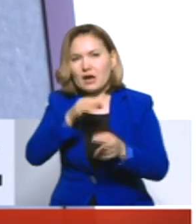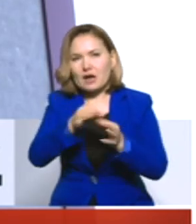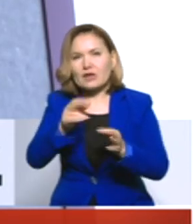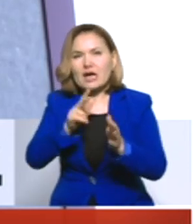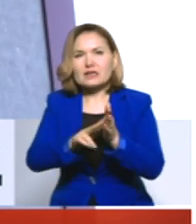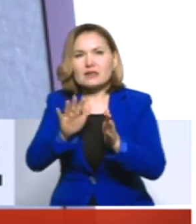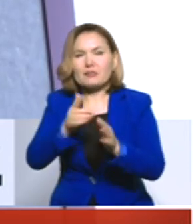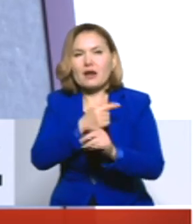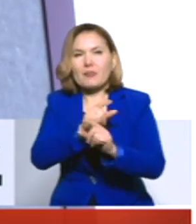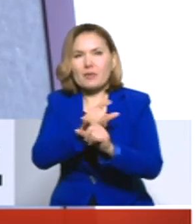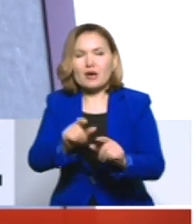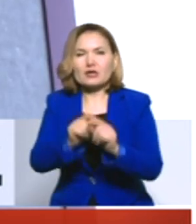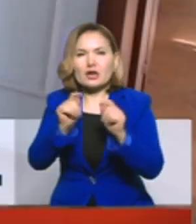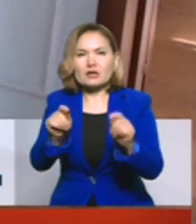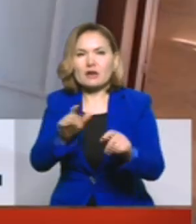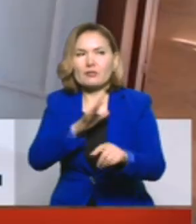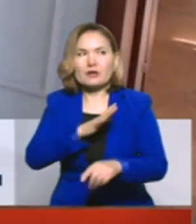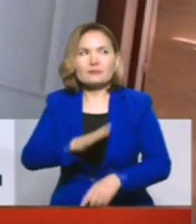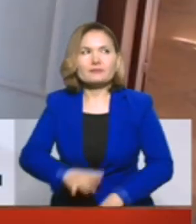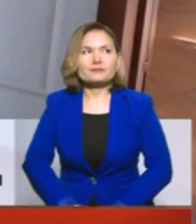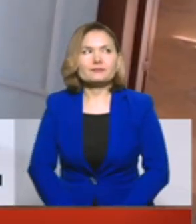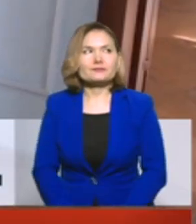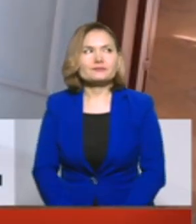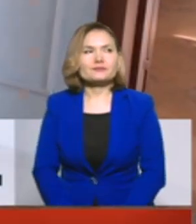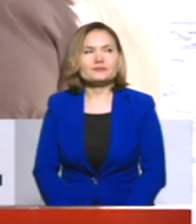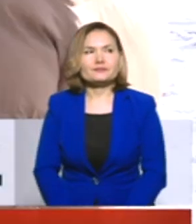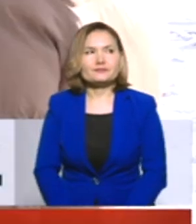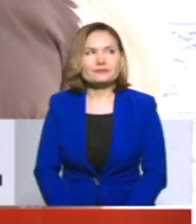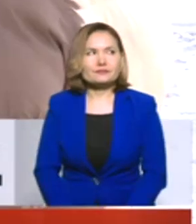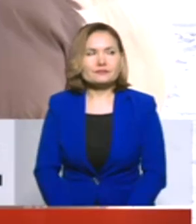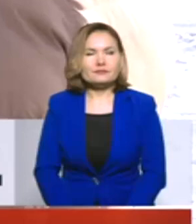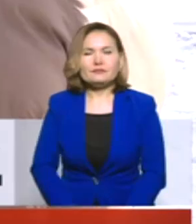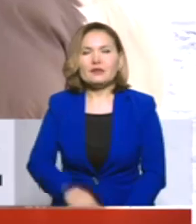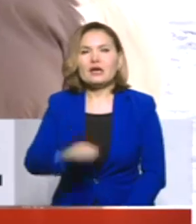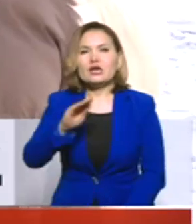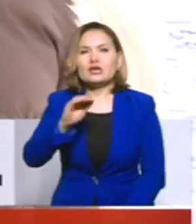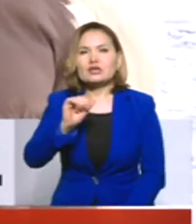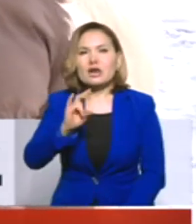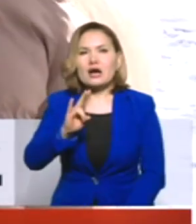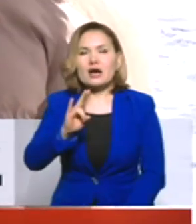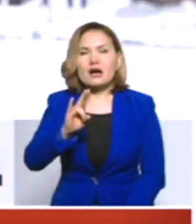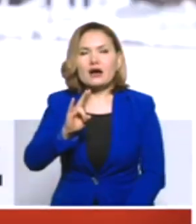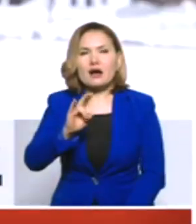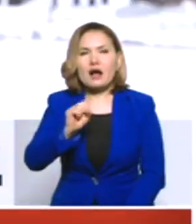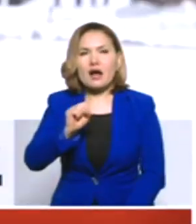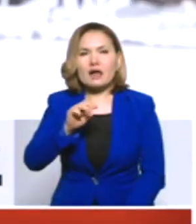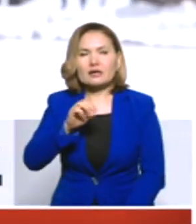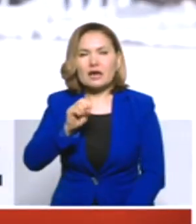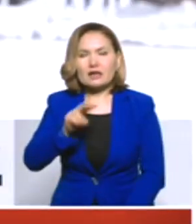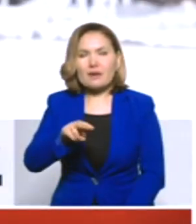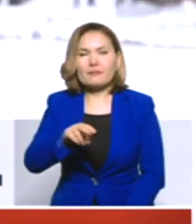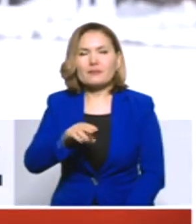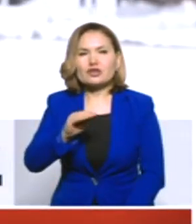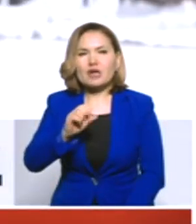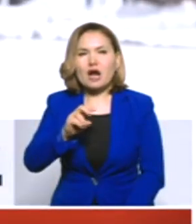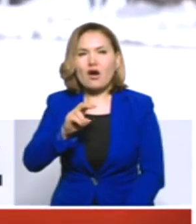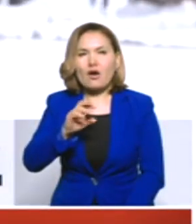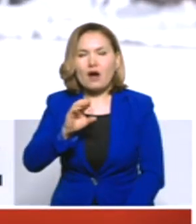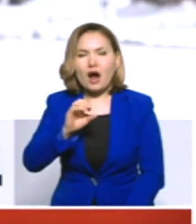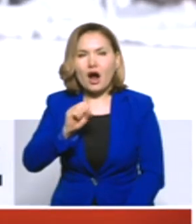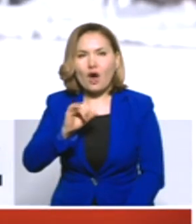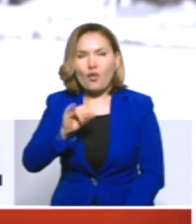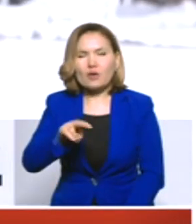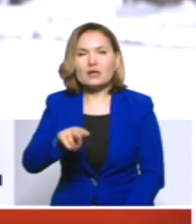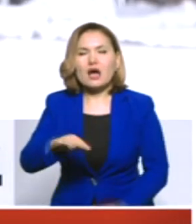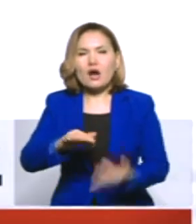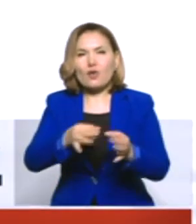85 медициналық пункт ашылған еді. Жаңаталап және Жаңажол деген ауылында жергілікті шаруа қожалықтары